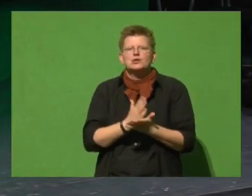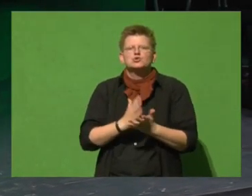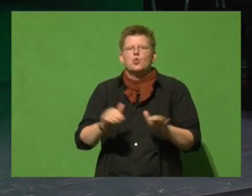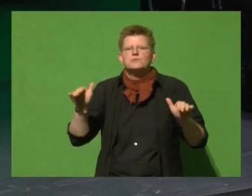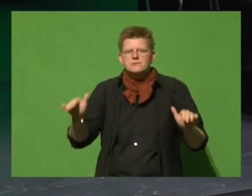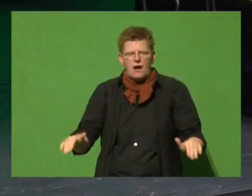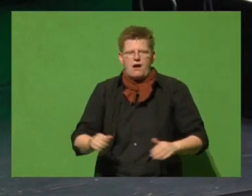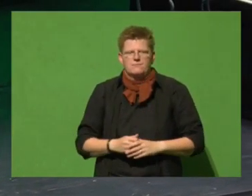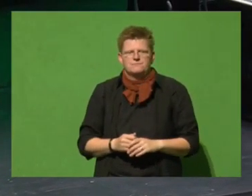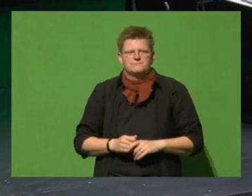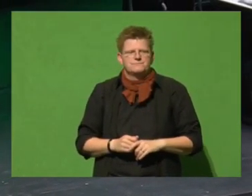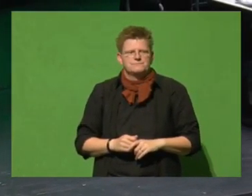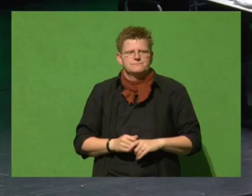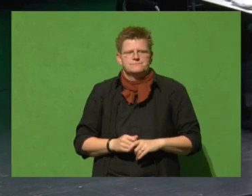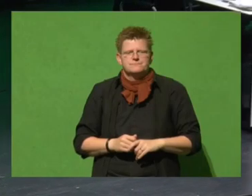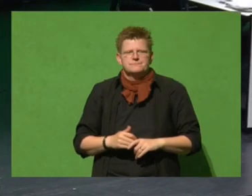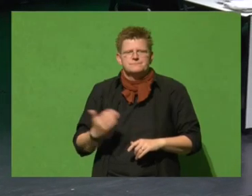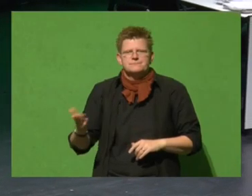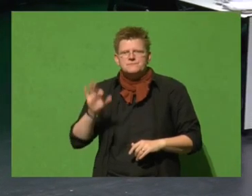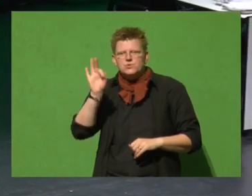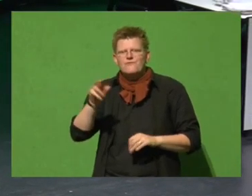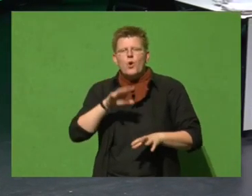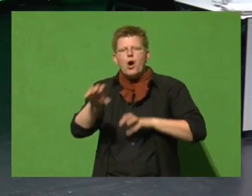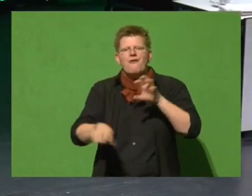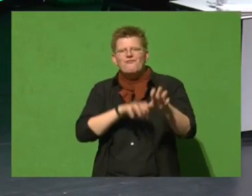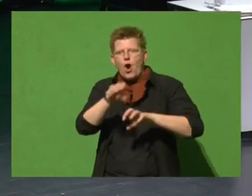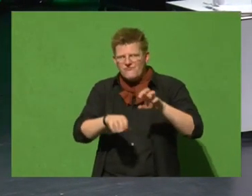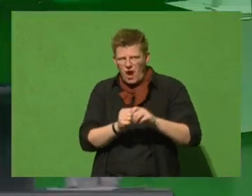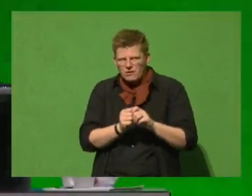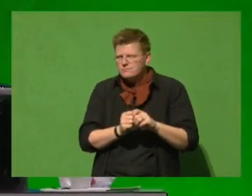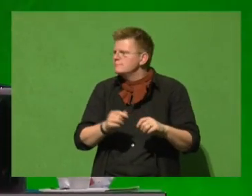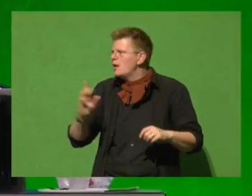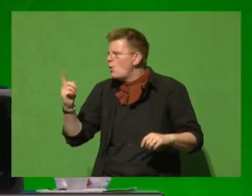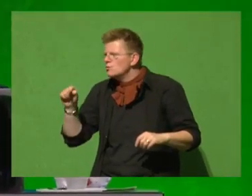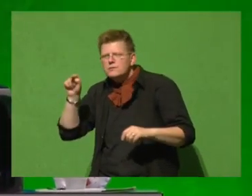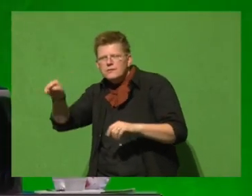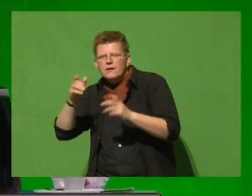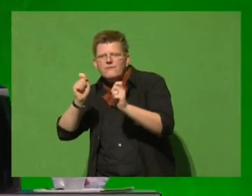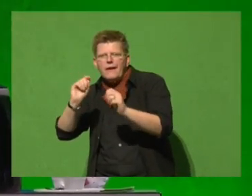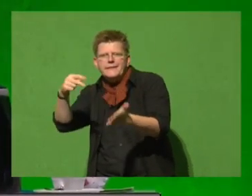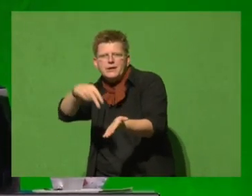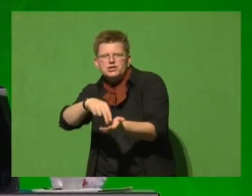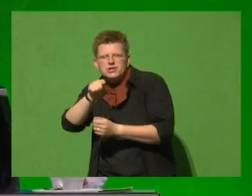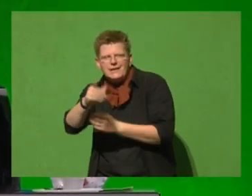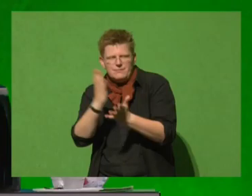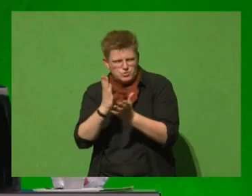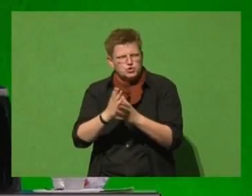im Einvernehmen zwischen Wolfgang, der ihn gestellt hatte, und dem Antragsteller auch übernommen